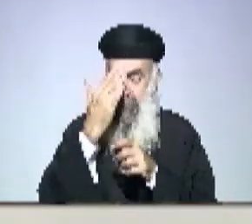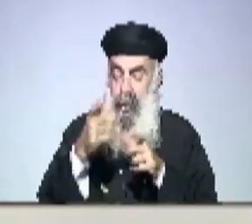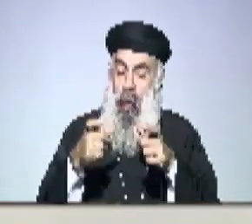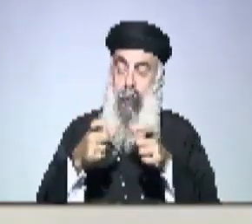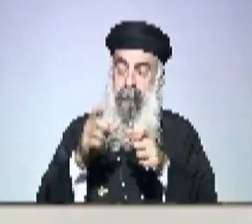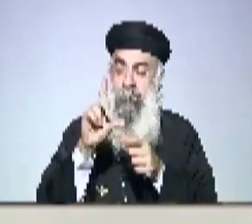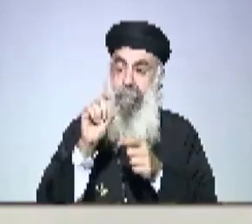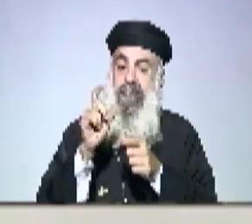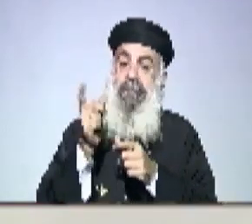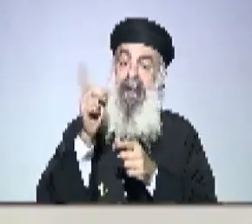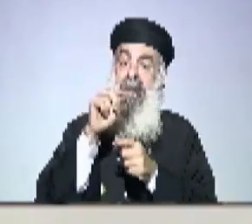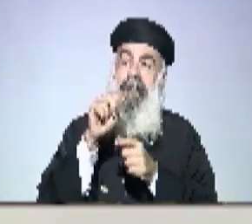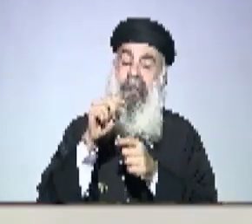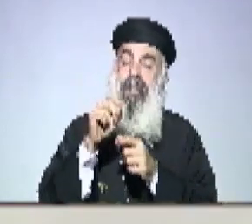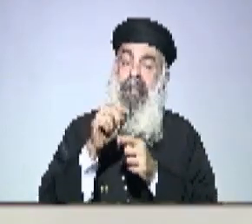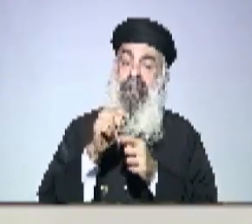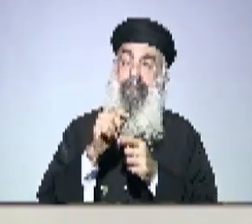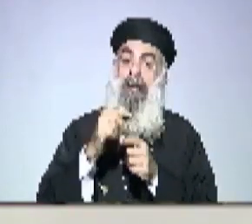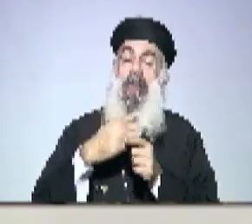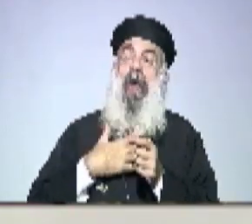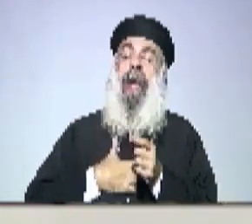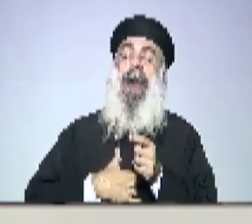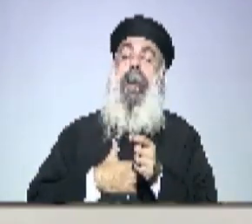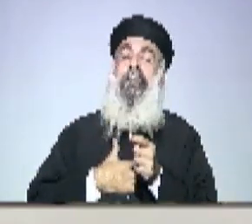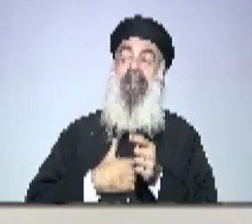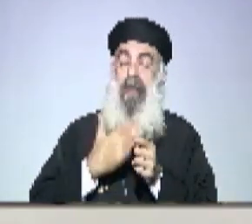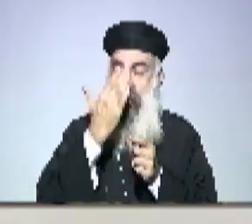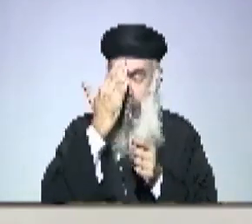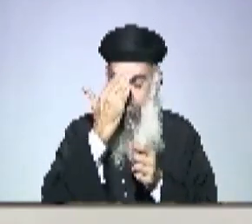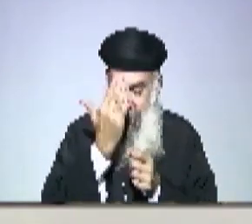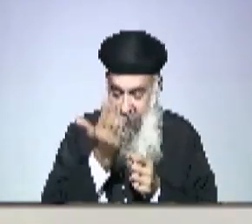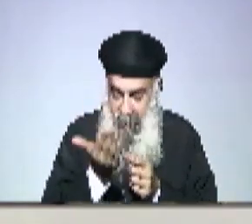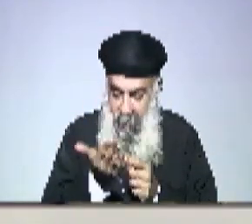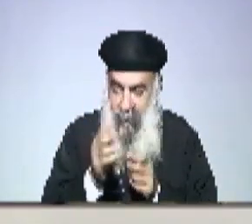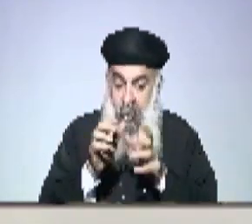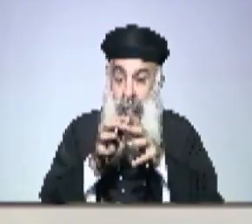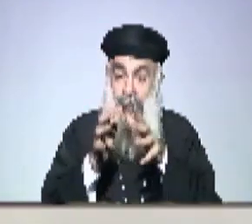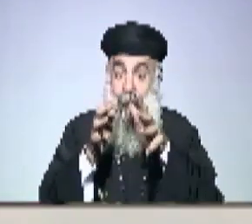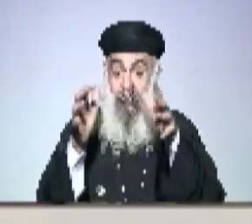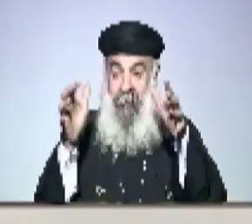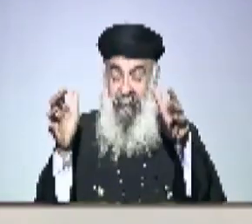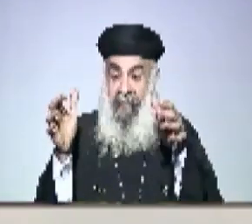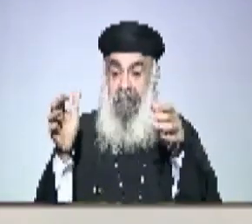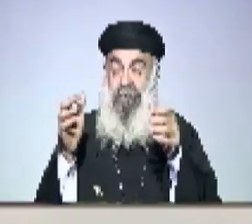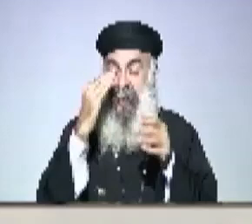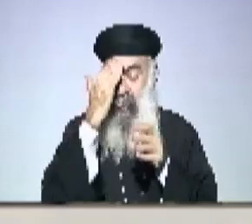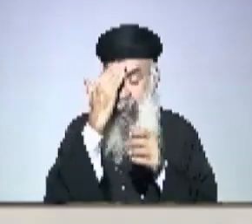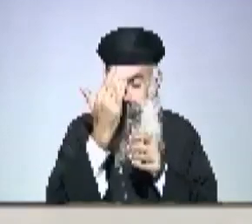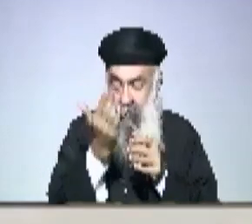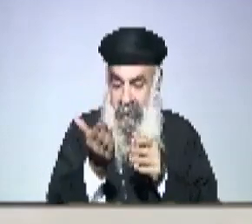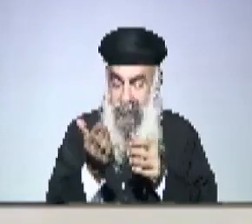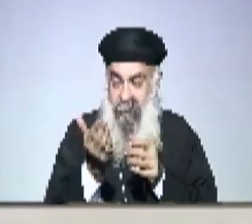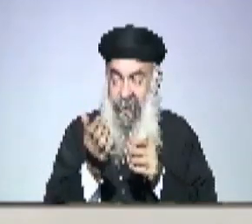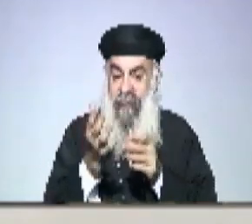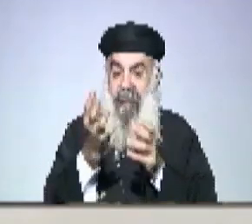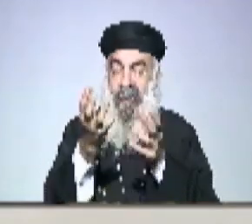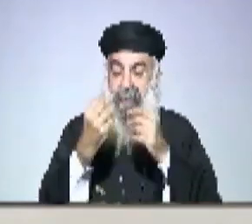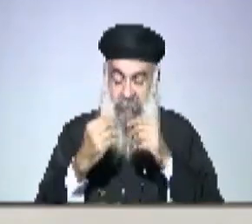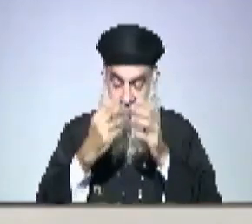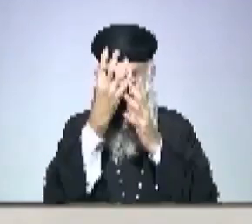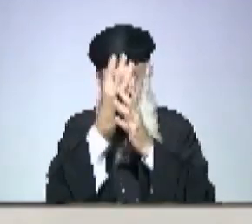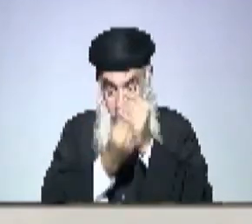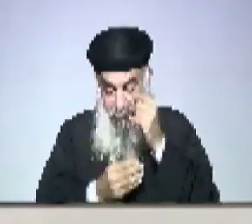التثنيه يقول ويحبك ويباركك ويكسرك ويبارك ثمره بطنك اللي هي